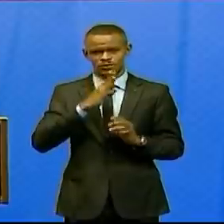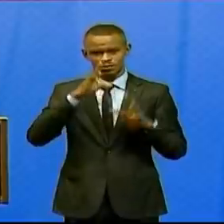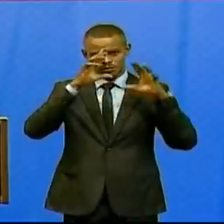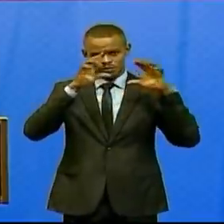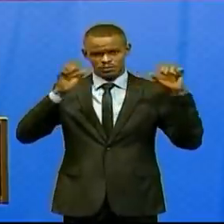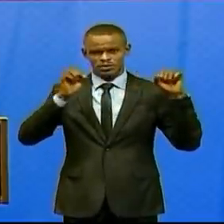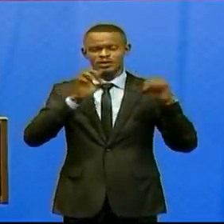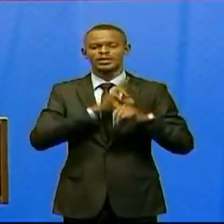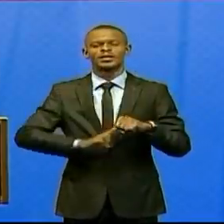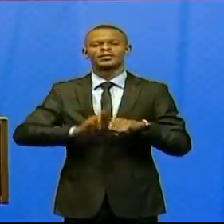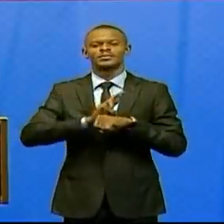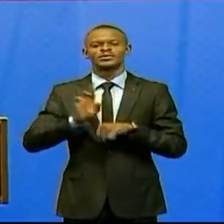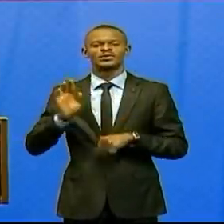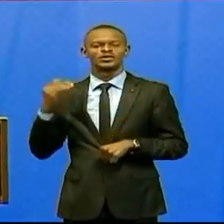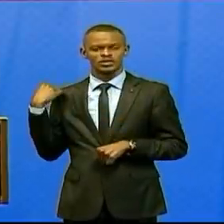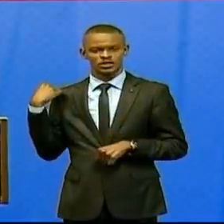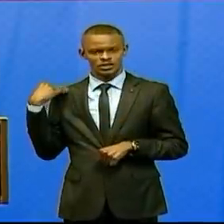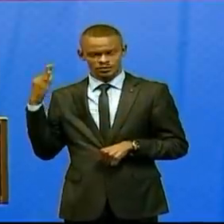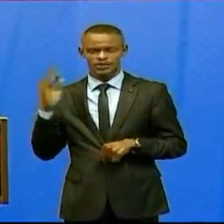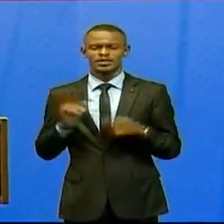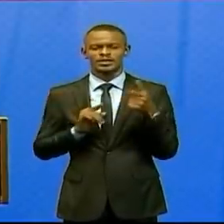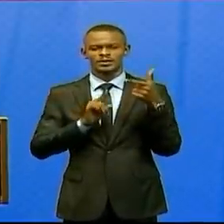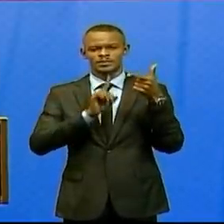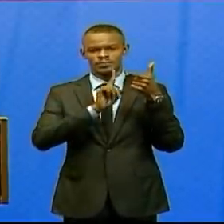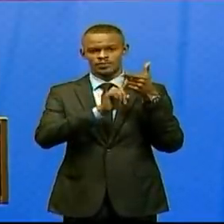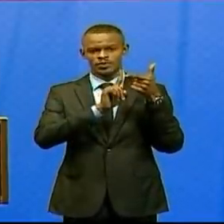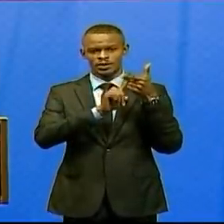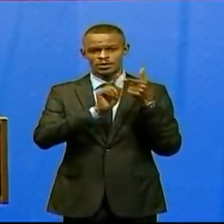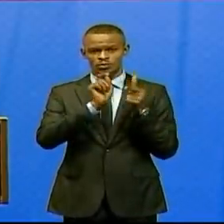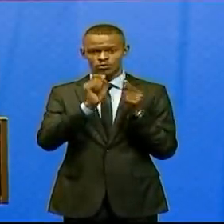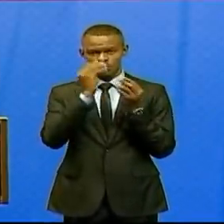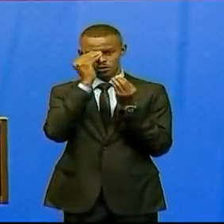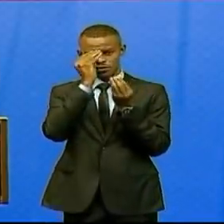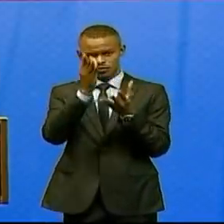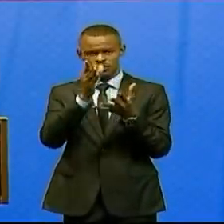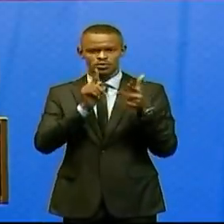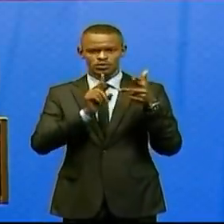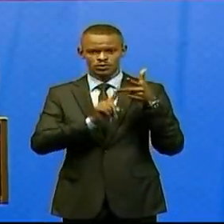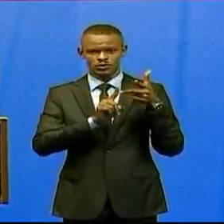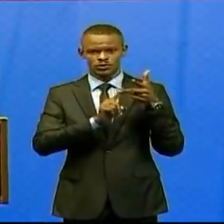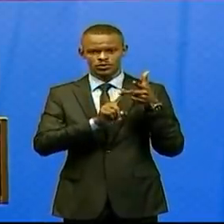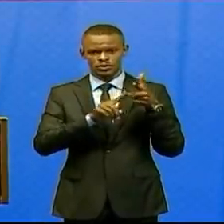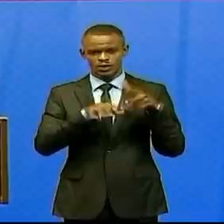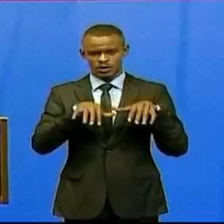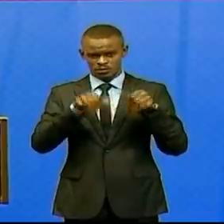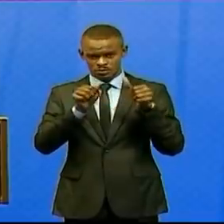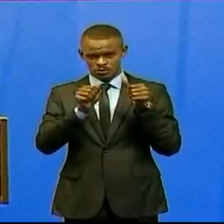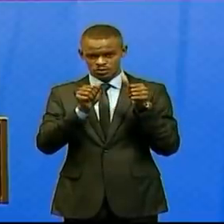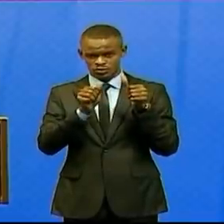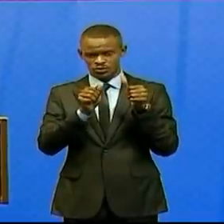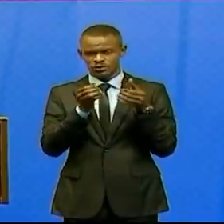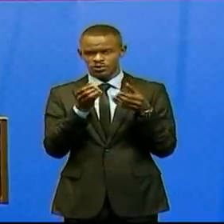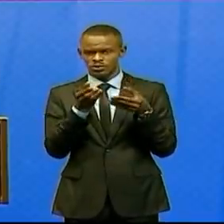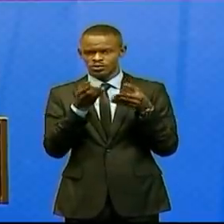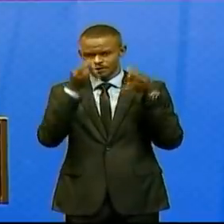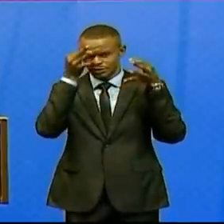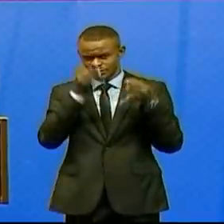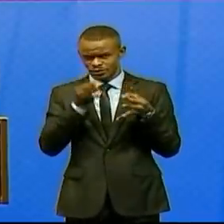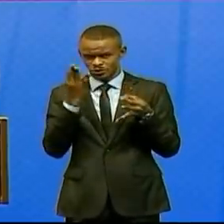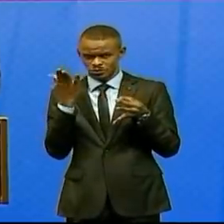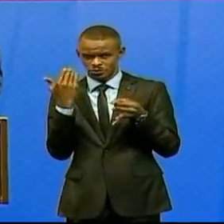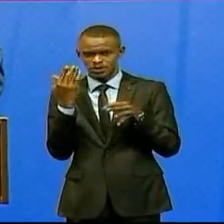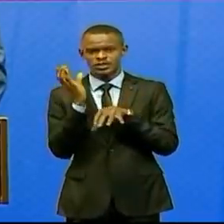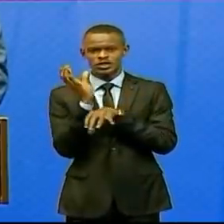2. Point d'information. 3. Approbation d'un relevé des décisions du Conseil des ministres.